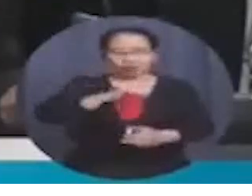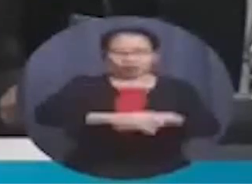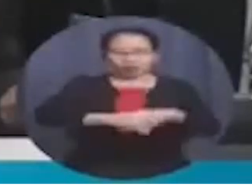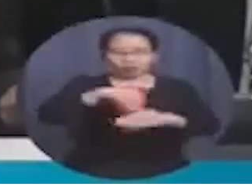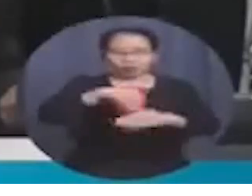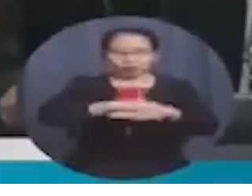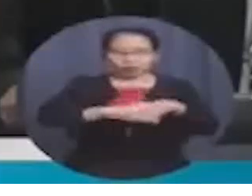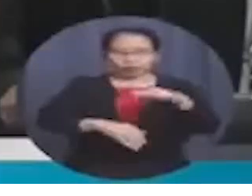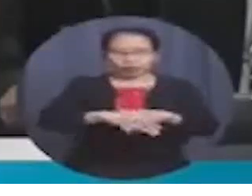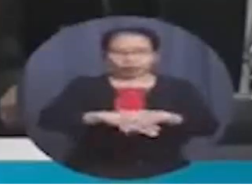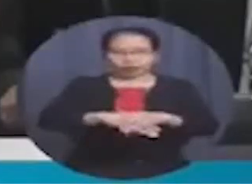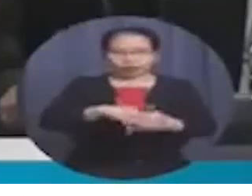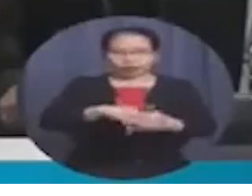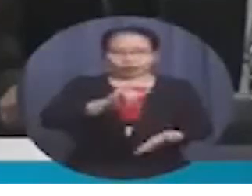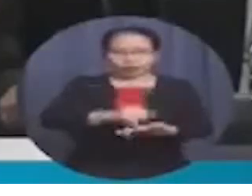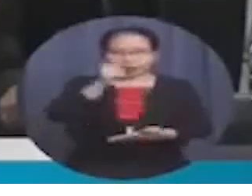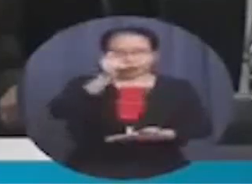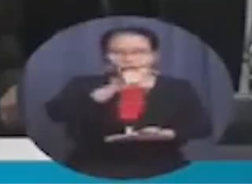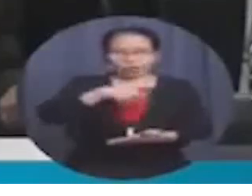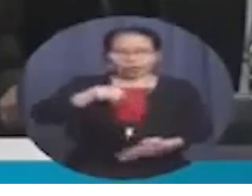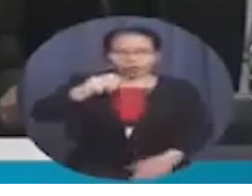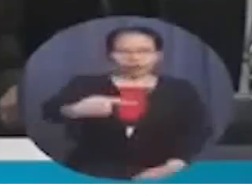merong pag may tiyaga,